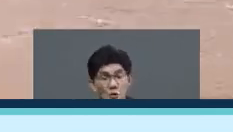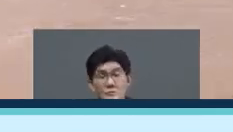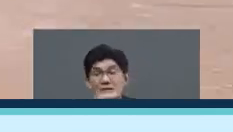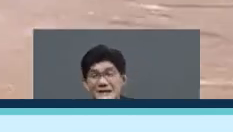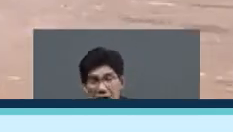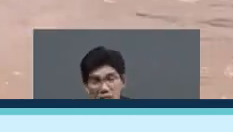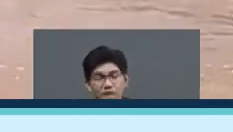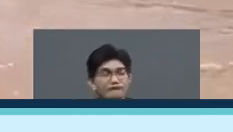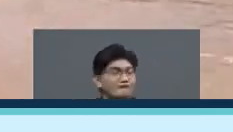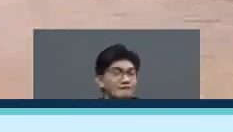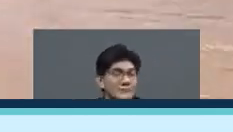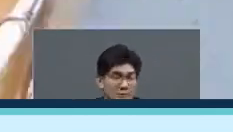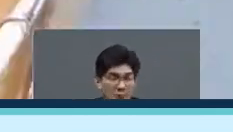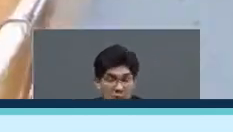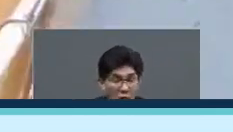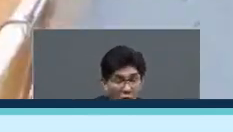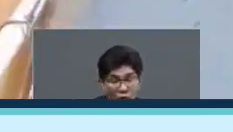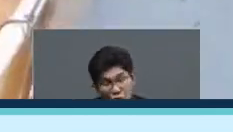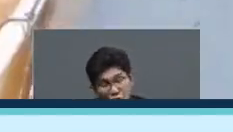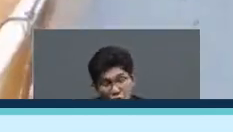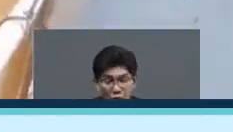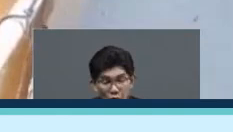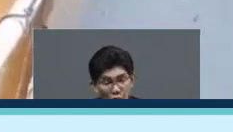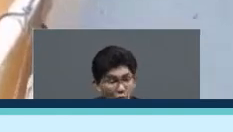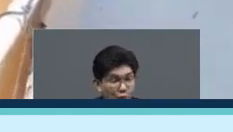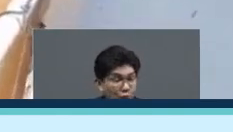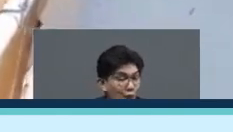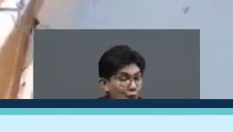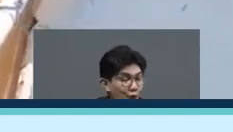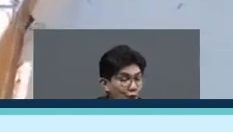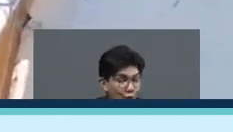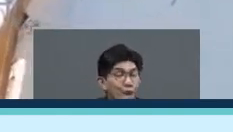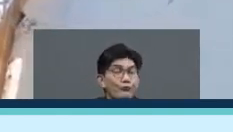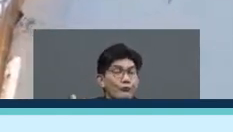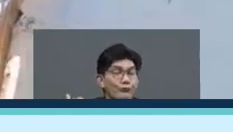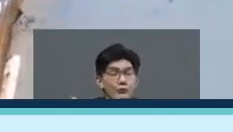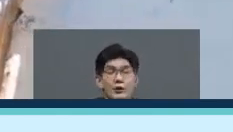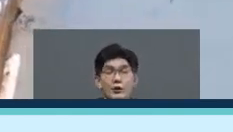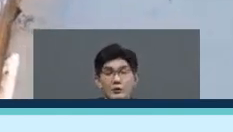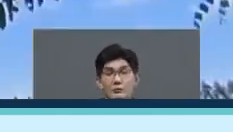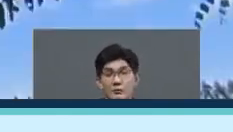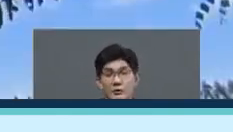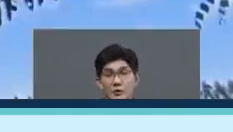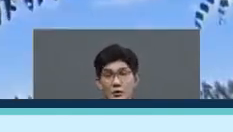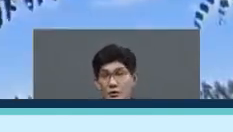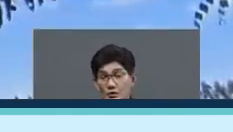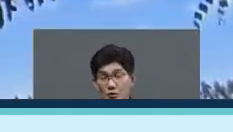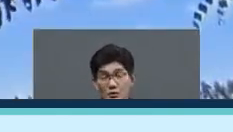าอุทกภัยได้อย่างมีประสิทธิภาพปิยาพันยังเทียนรายงาน